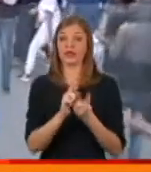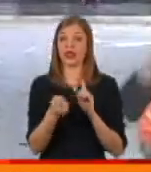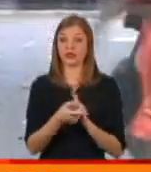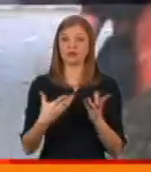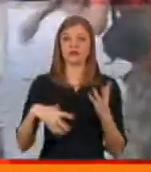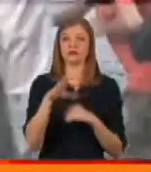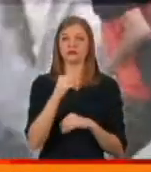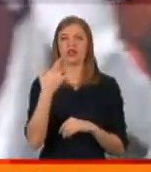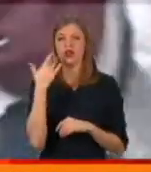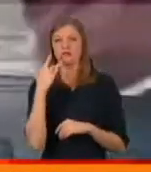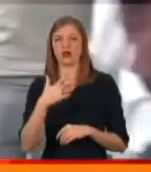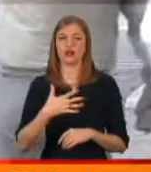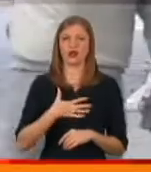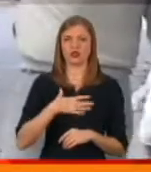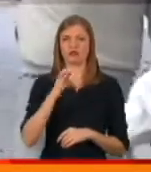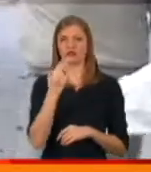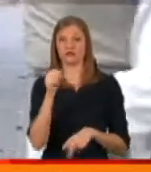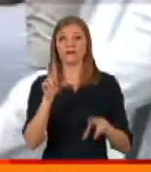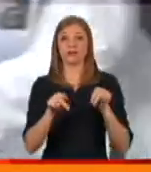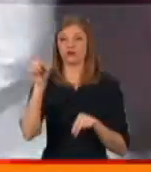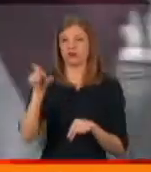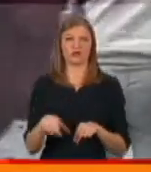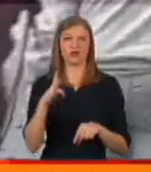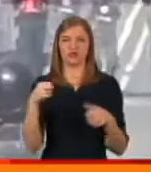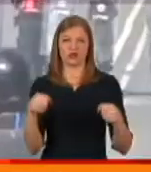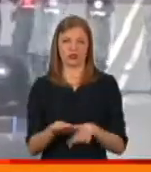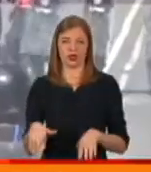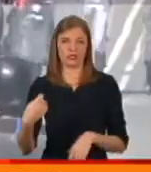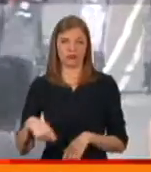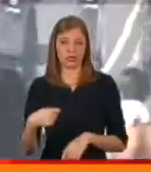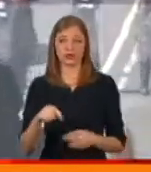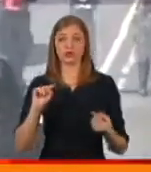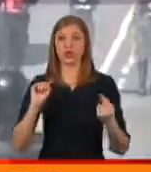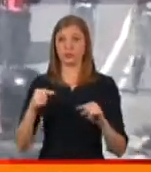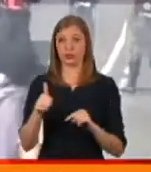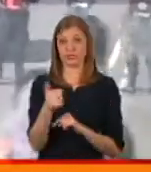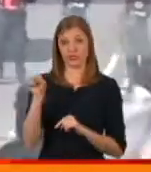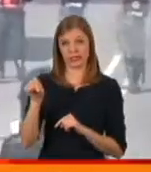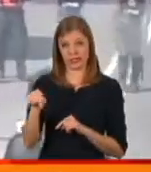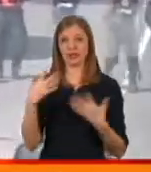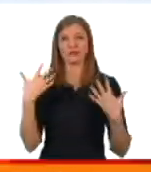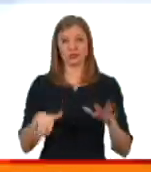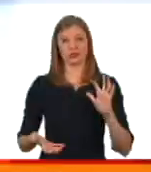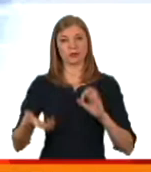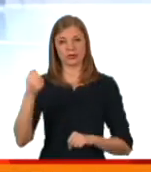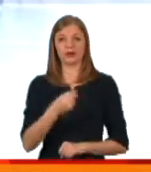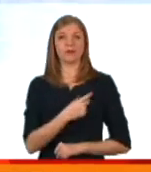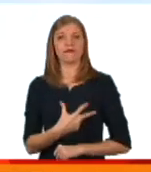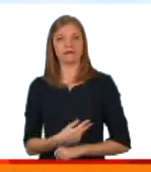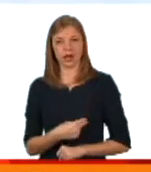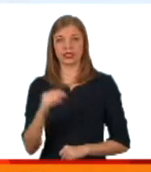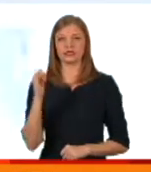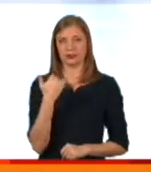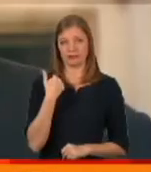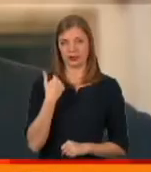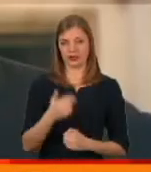Південна Америка, США та Канада вважають Мадуро нелегітимним президентом. Опозиційного лідера Гуайдо вже підтримали Франція та